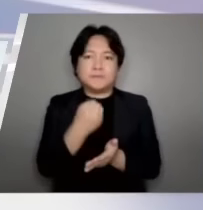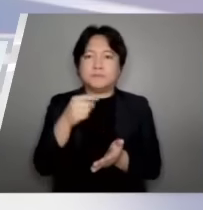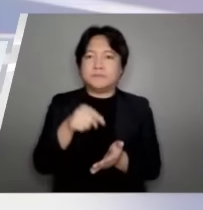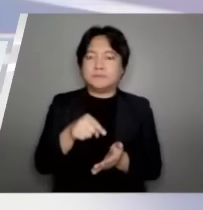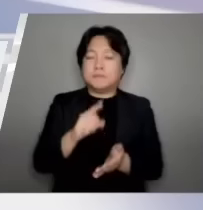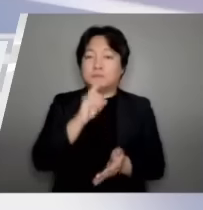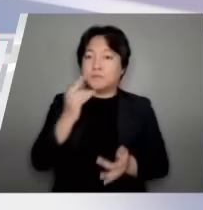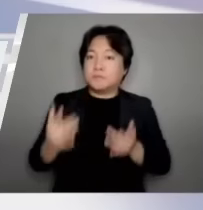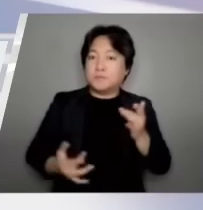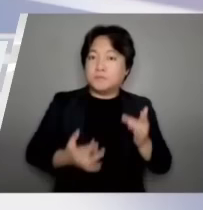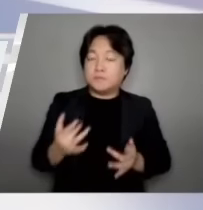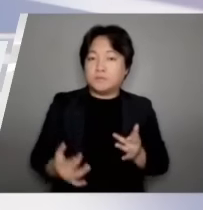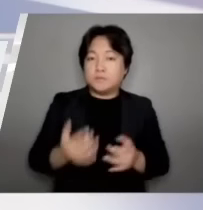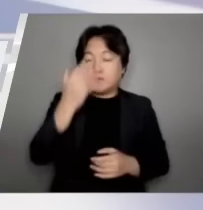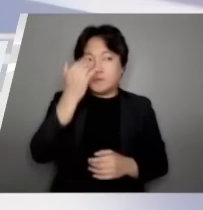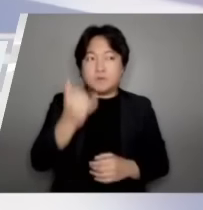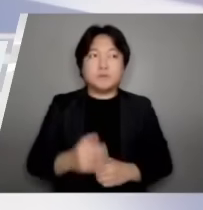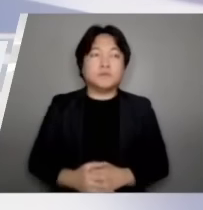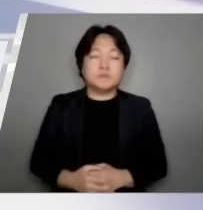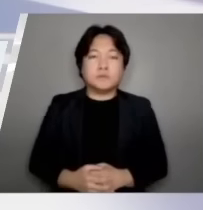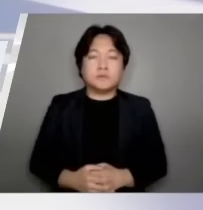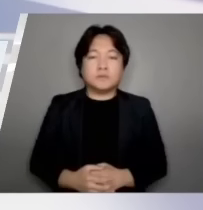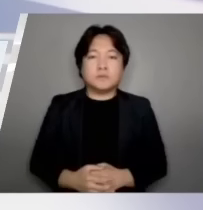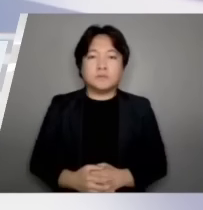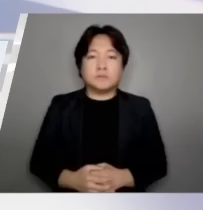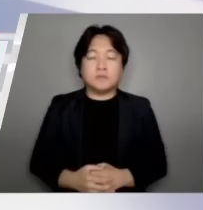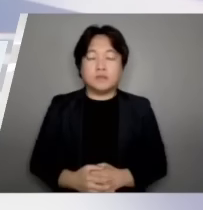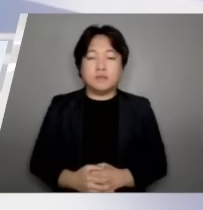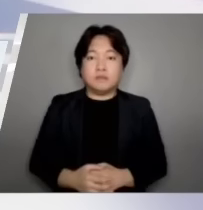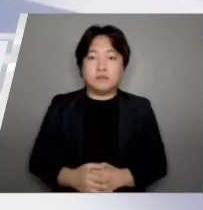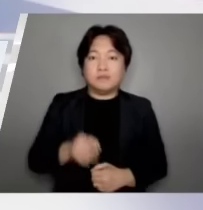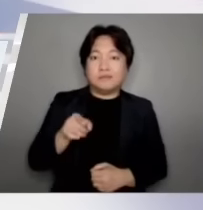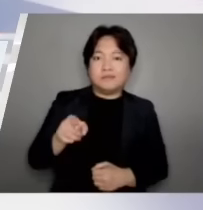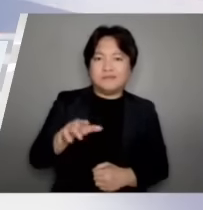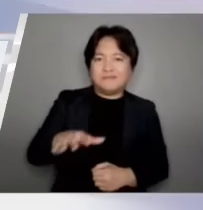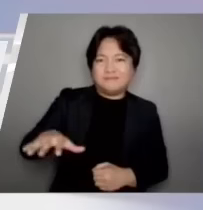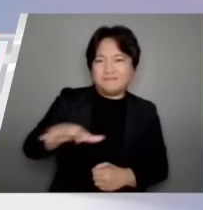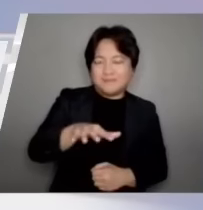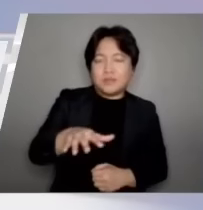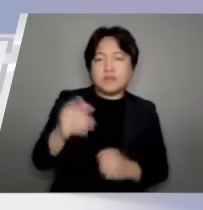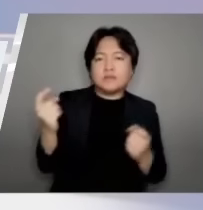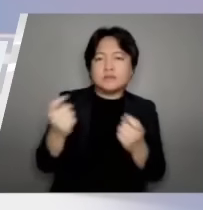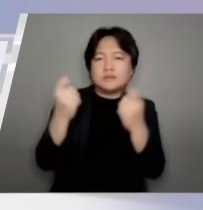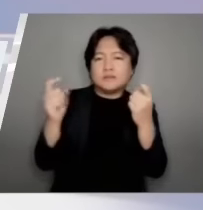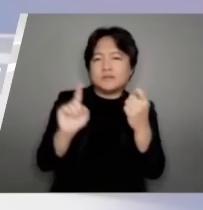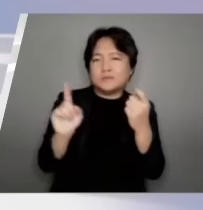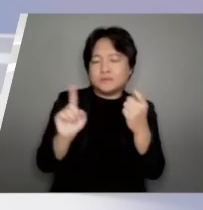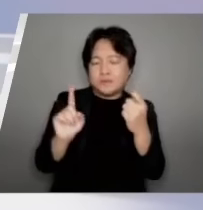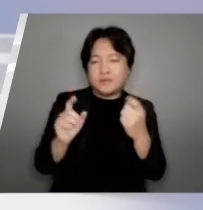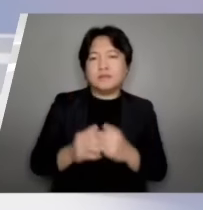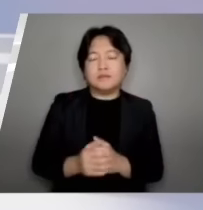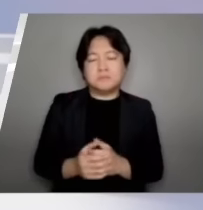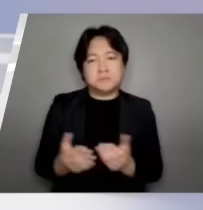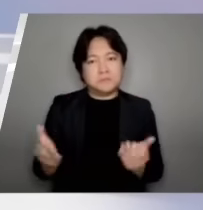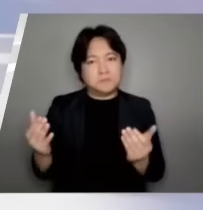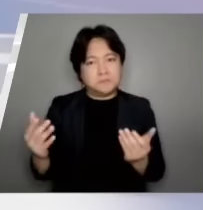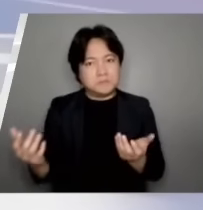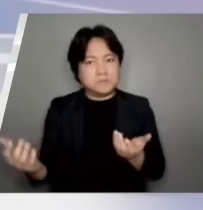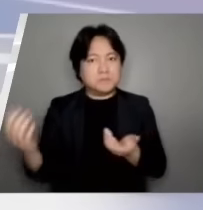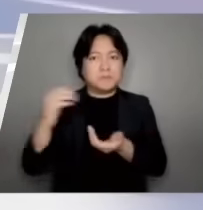our pavilion will boast of 2 things. We are celebrating and bringing together are